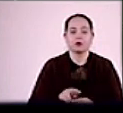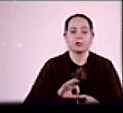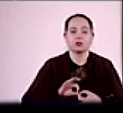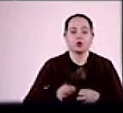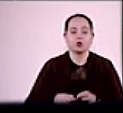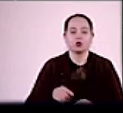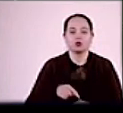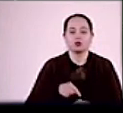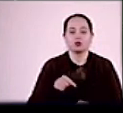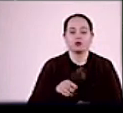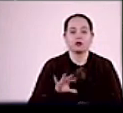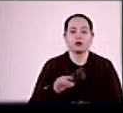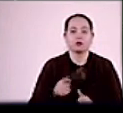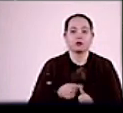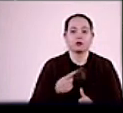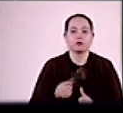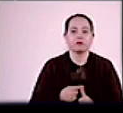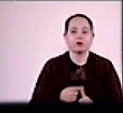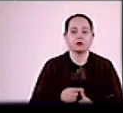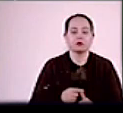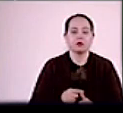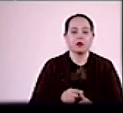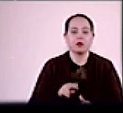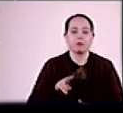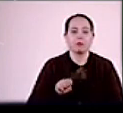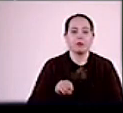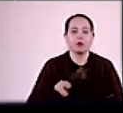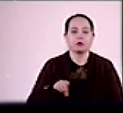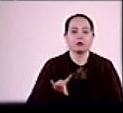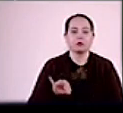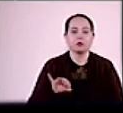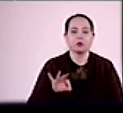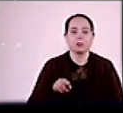сложное чувство и называется патриотизмом.